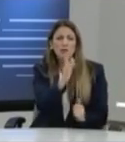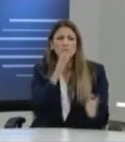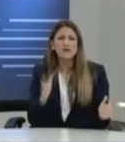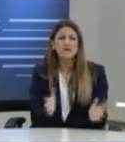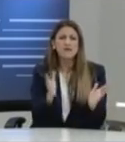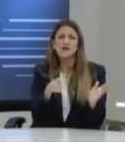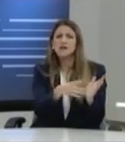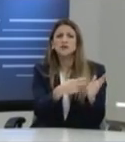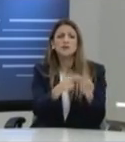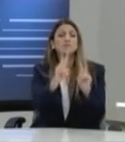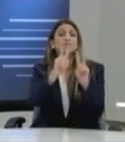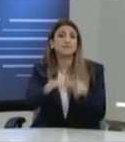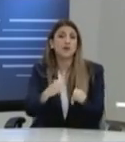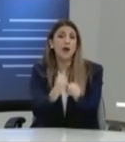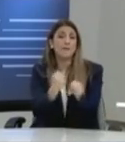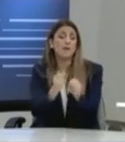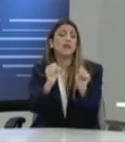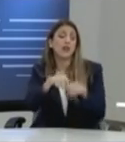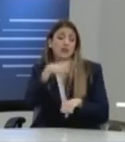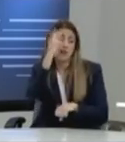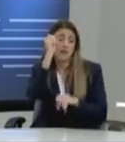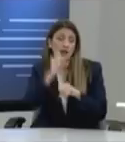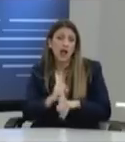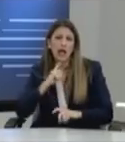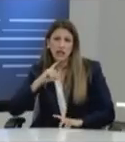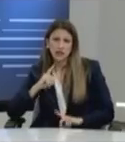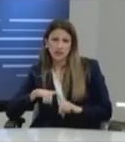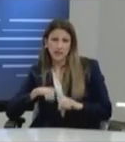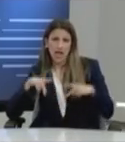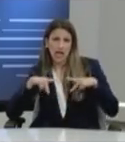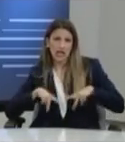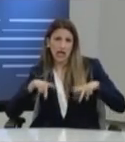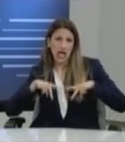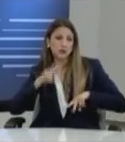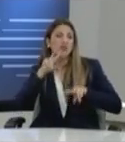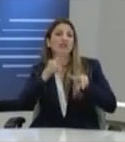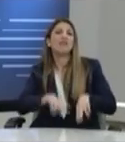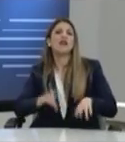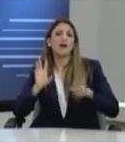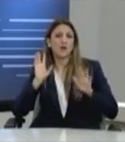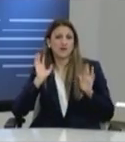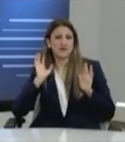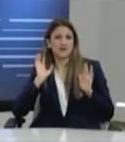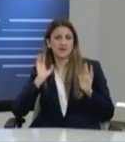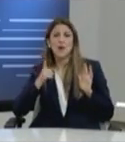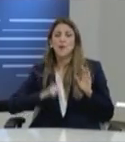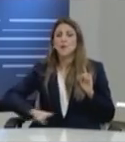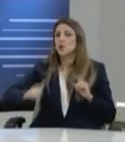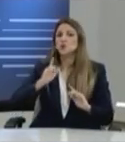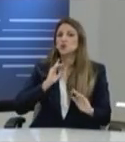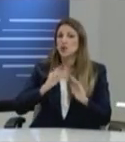οποίο τους δίνει δυνατότητα αναγνώρισης επαγγελματικών δικαιωμάτων, αλλά τυπικά το κράτος δεν τα αναγνωρίζει.